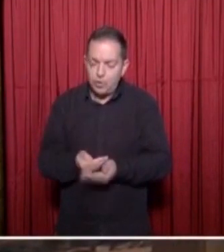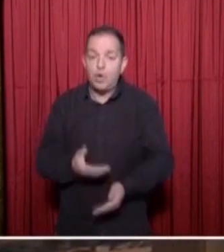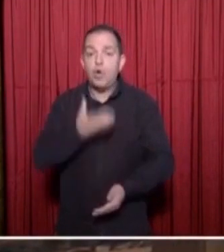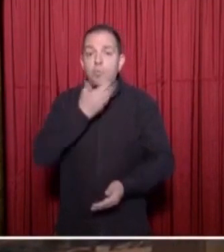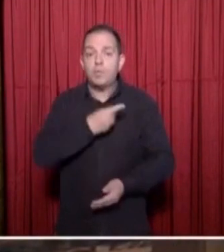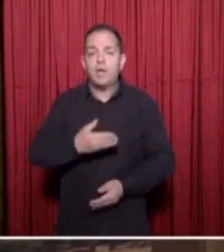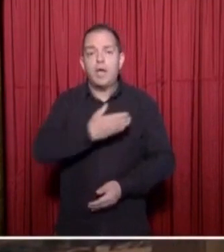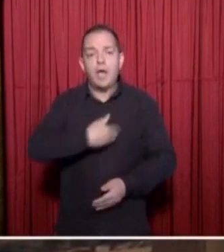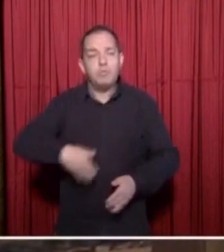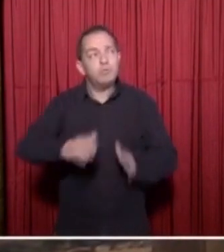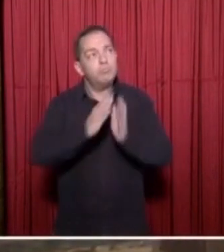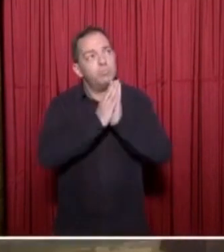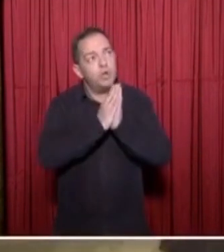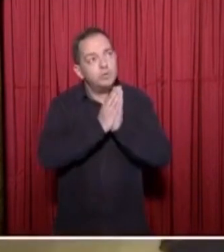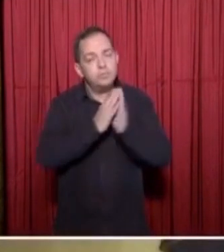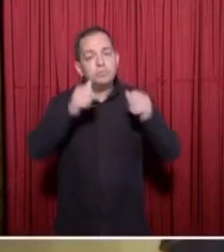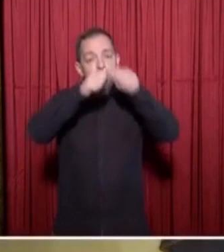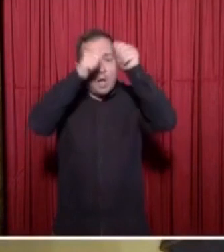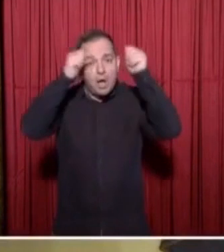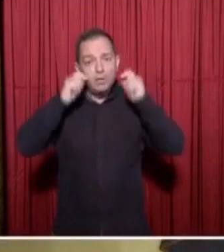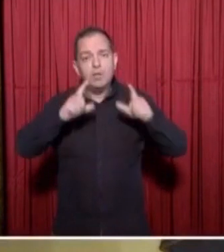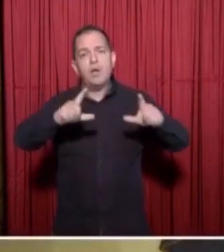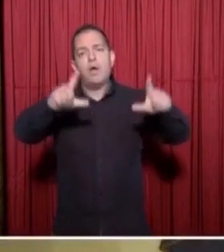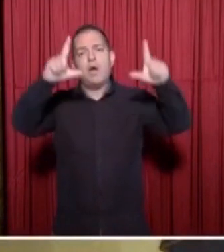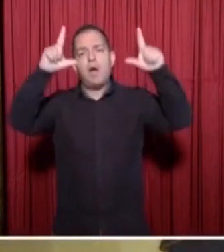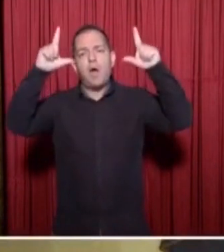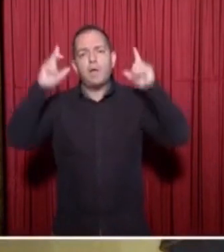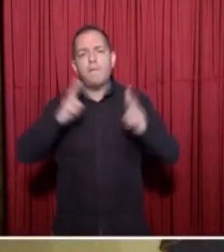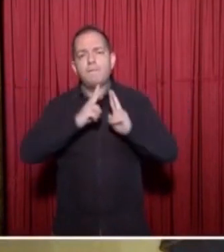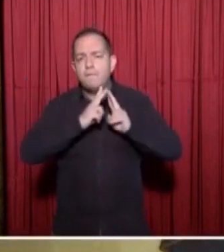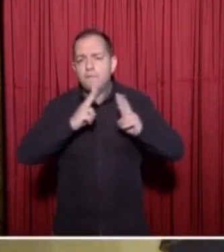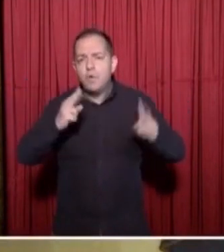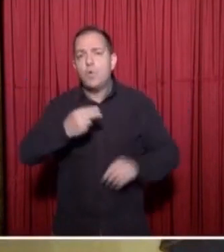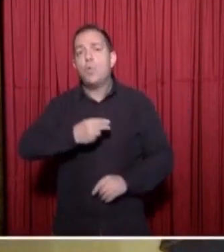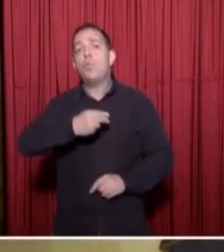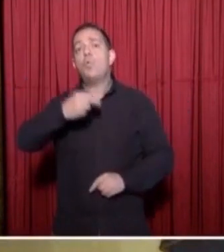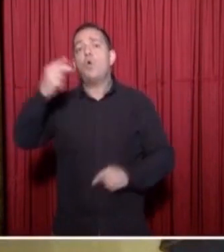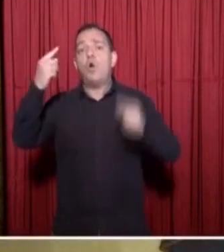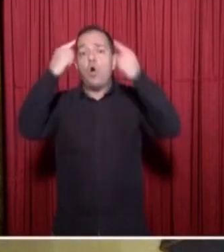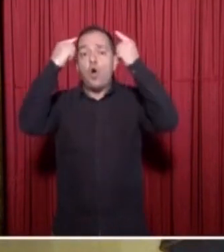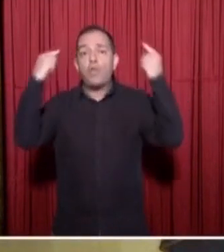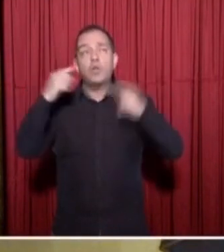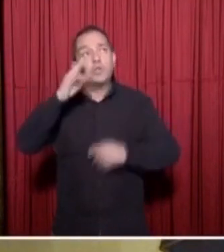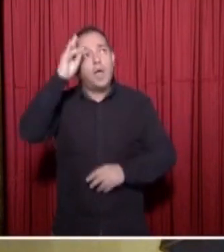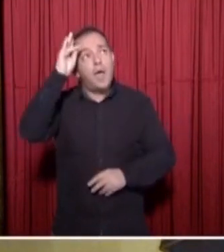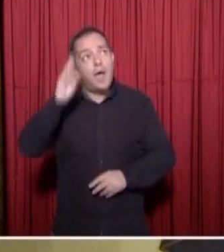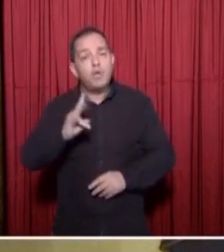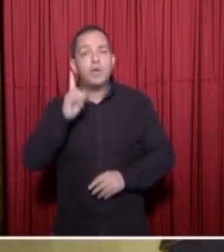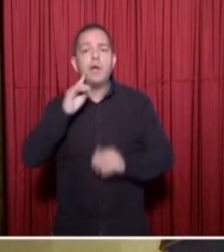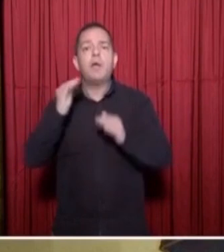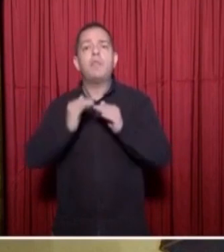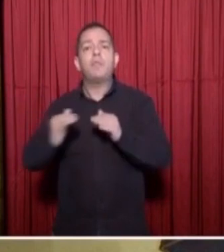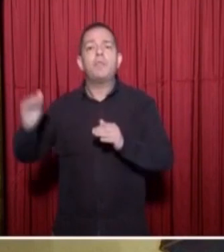ελέησον. Της Παναγίας Αχράντου υπερευλογημένης εν δόξω Δέσποινης ημών